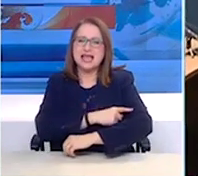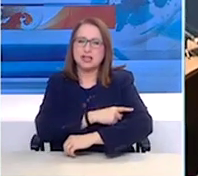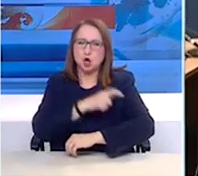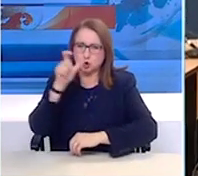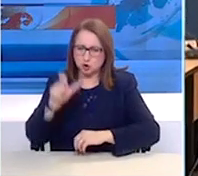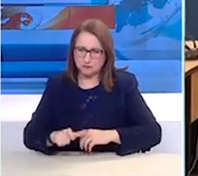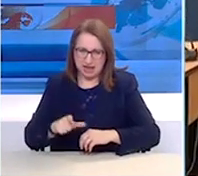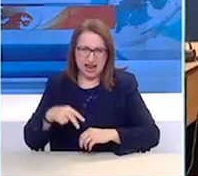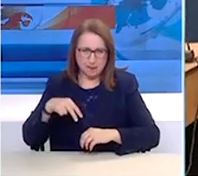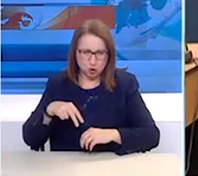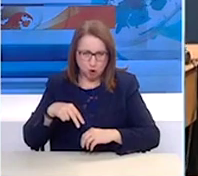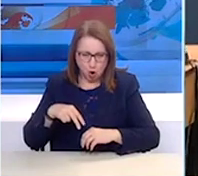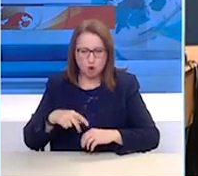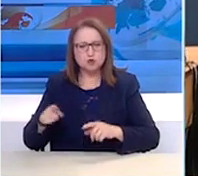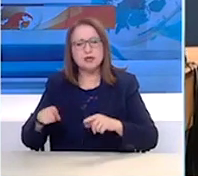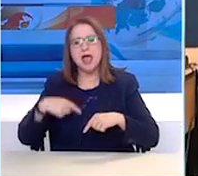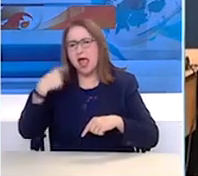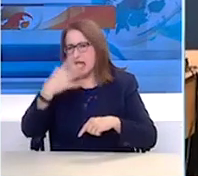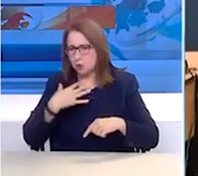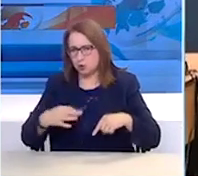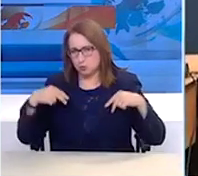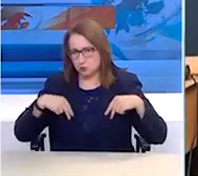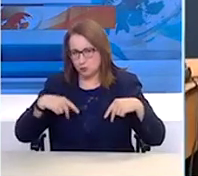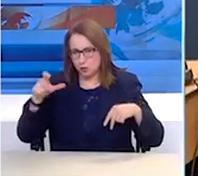καθηγητή Σωτήρη Τσιόδρα, ο οποίος έχει το λόγο.